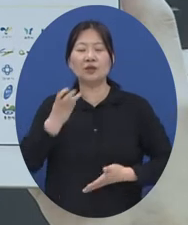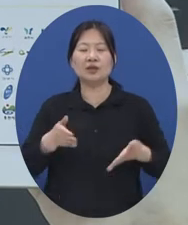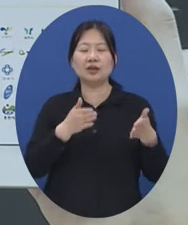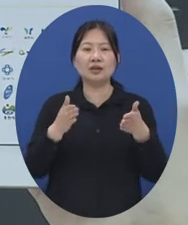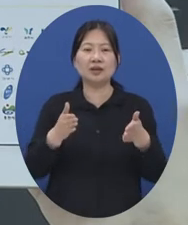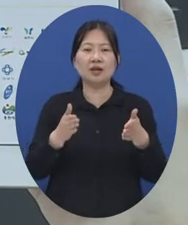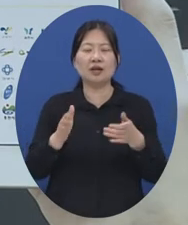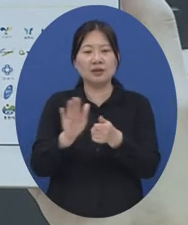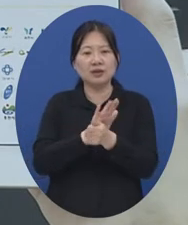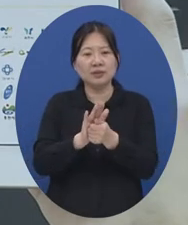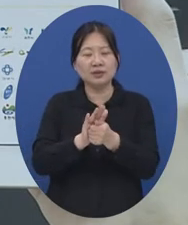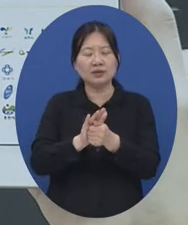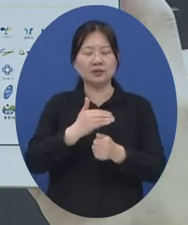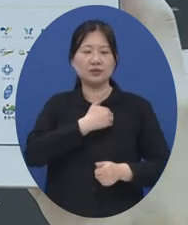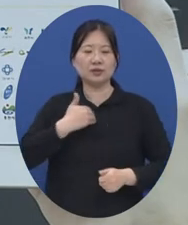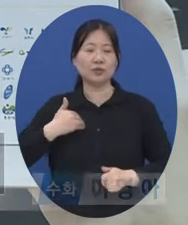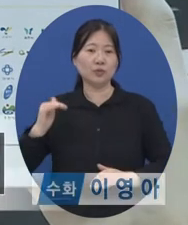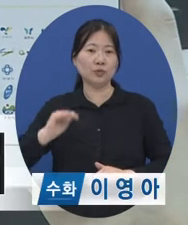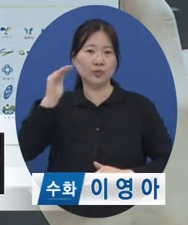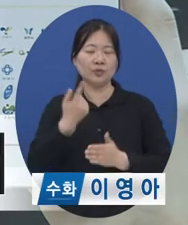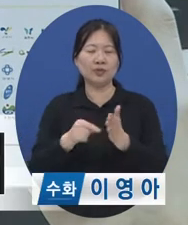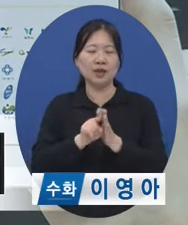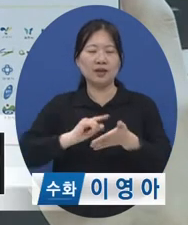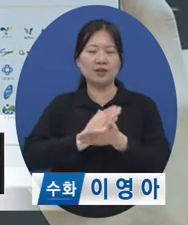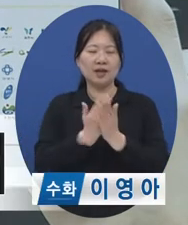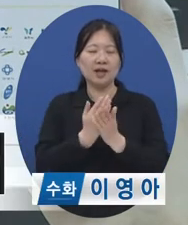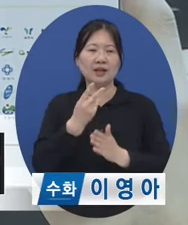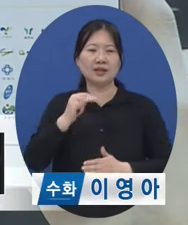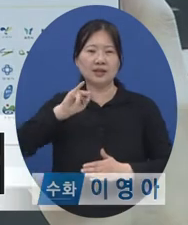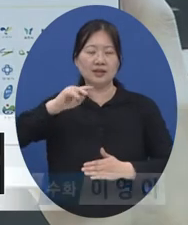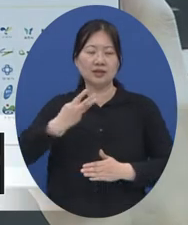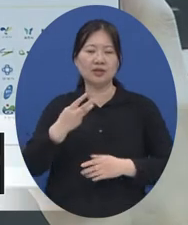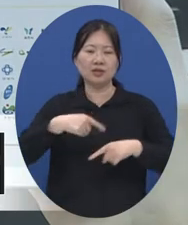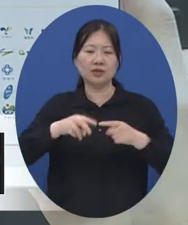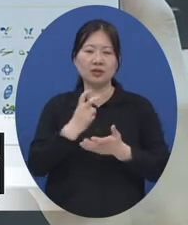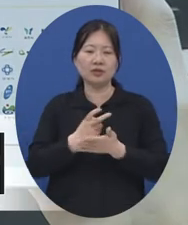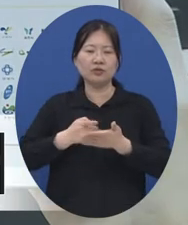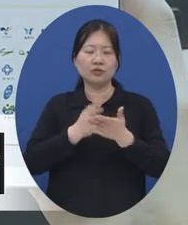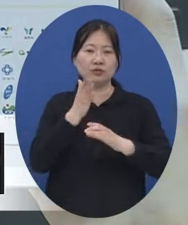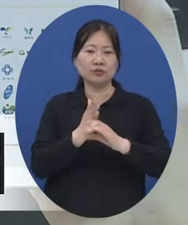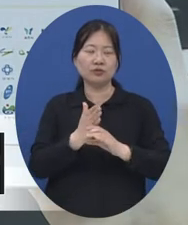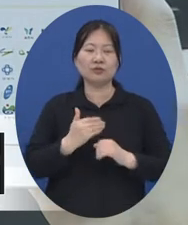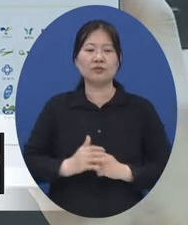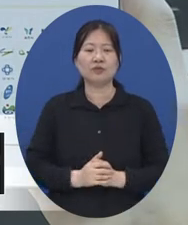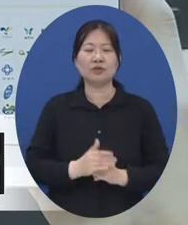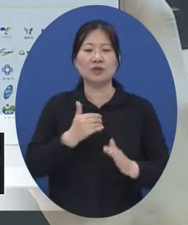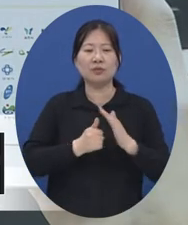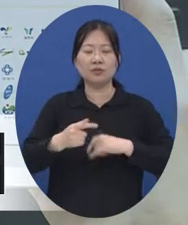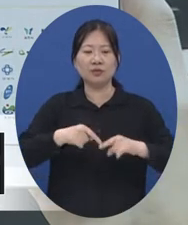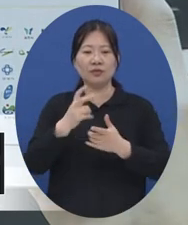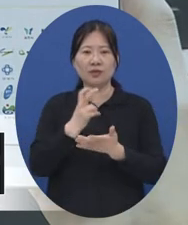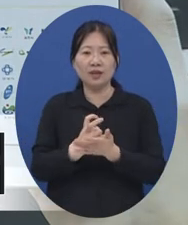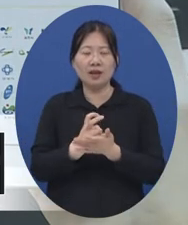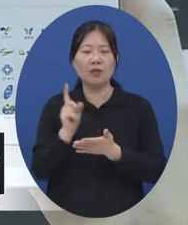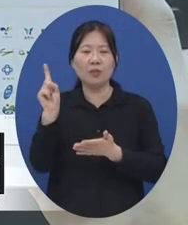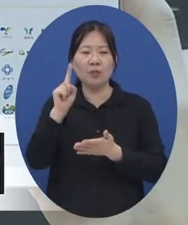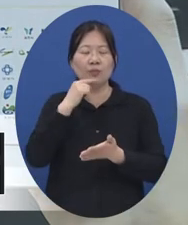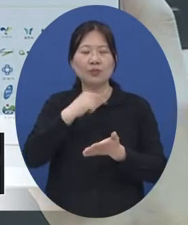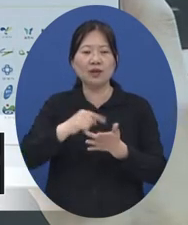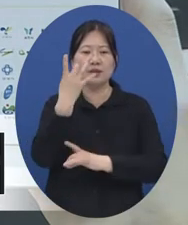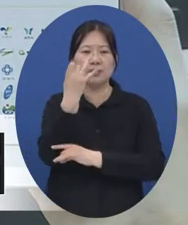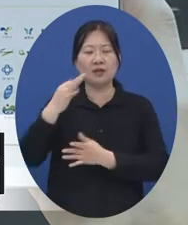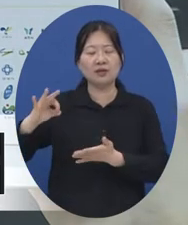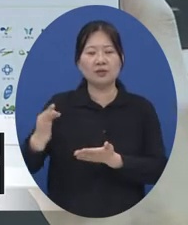경기도는 도정 서비스 질을 높이기 위해 다양한 디지털 정책을 추진하고 있는데요. 대표 정책이라고 할수 있는